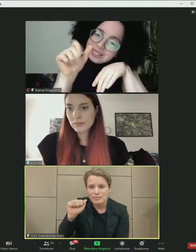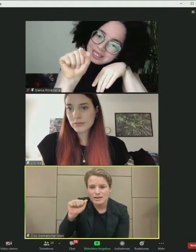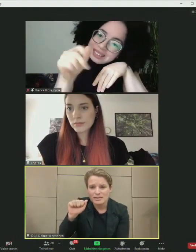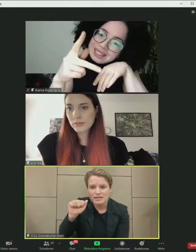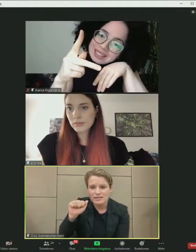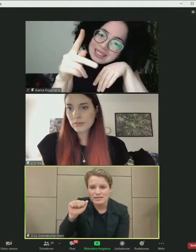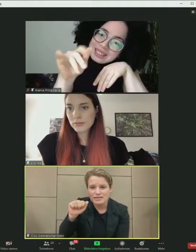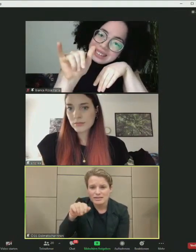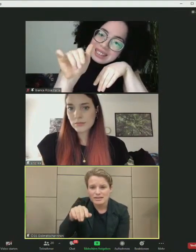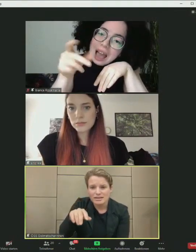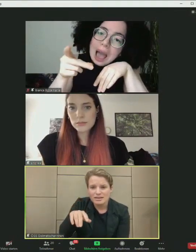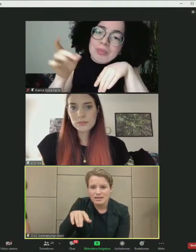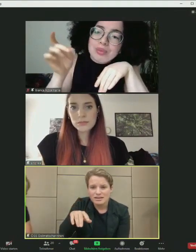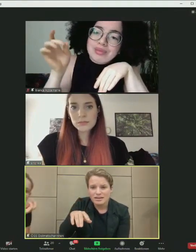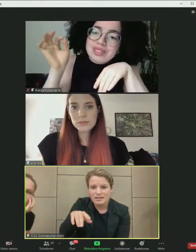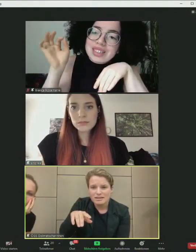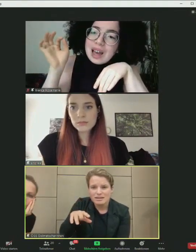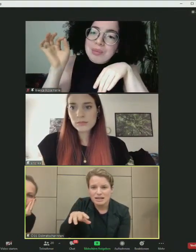Marietta,